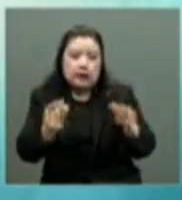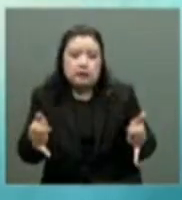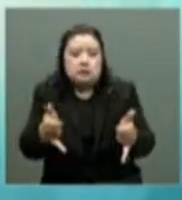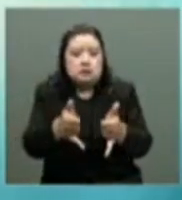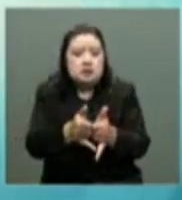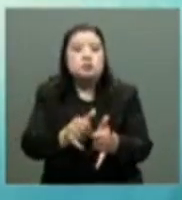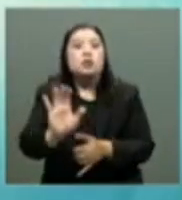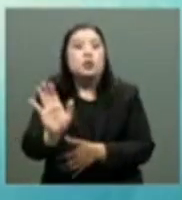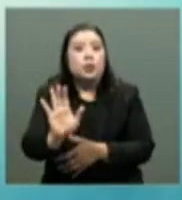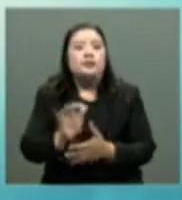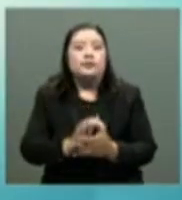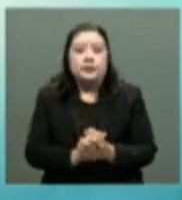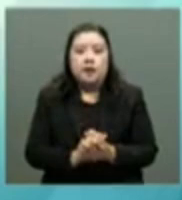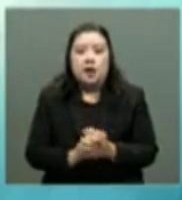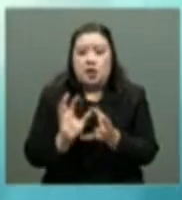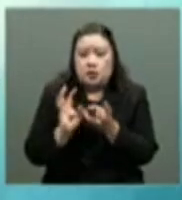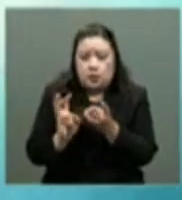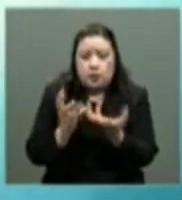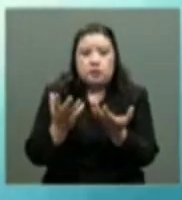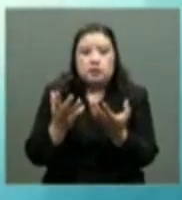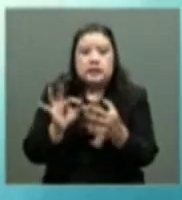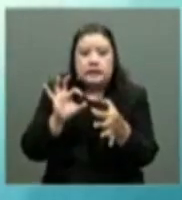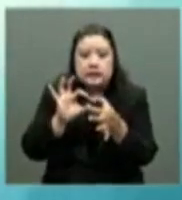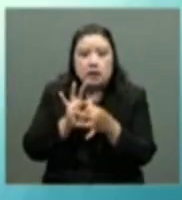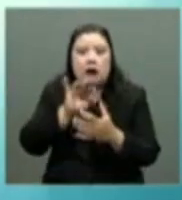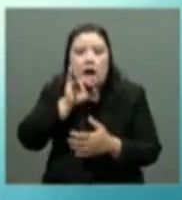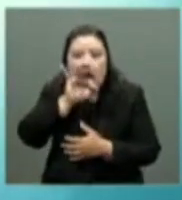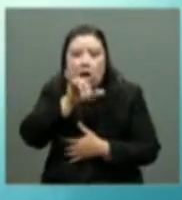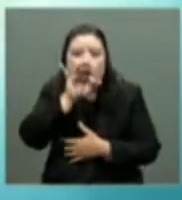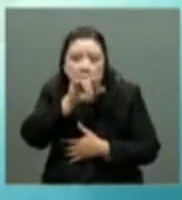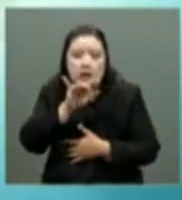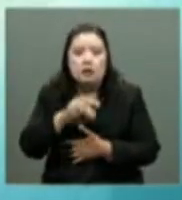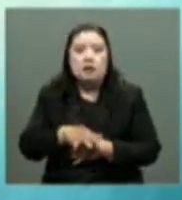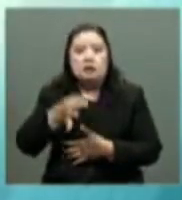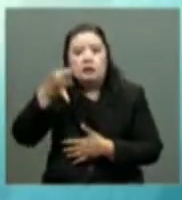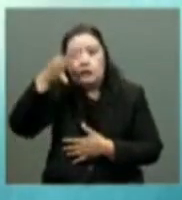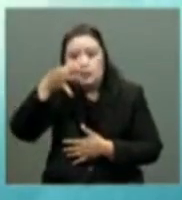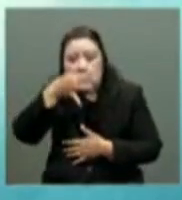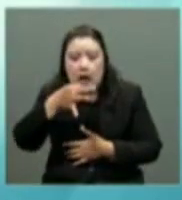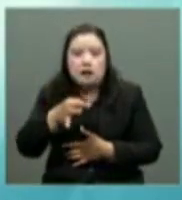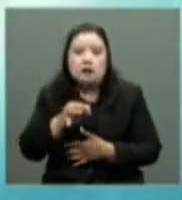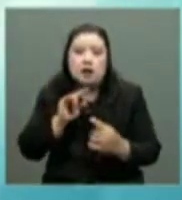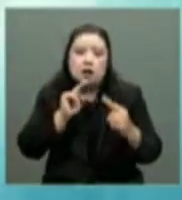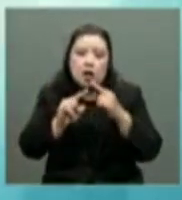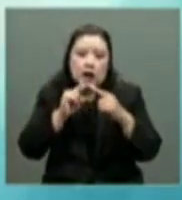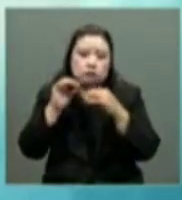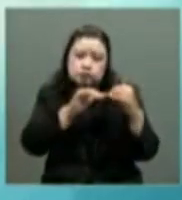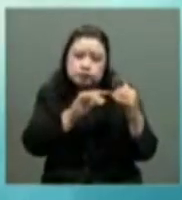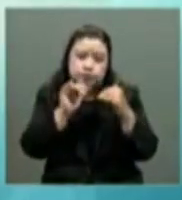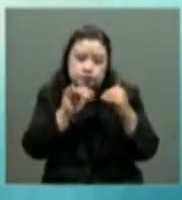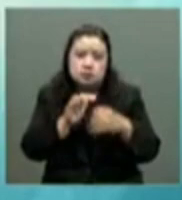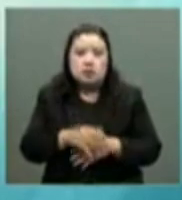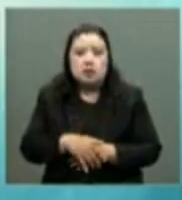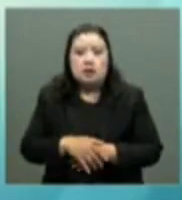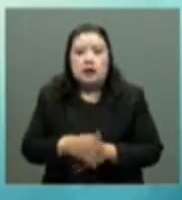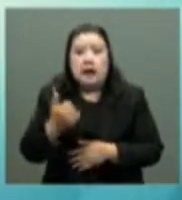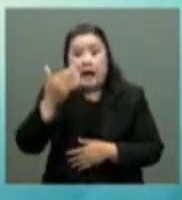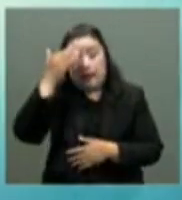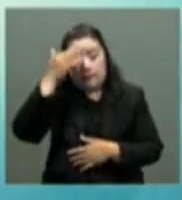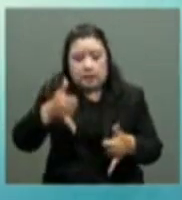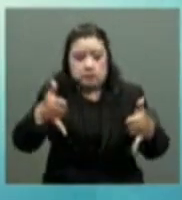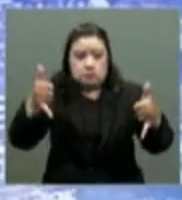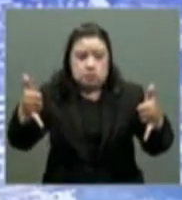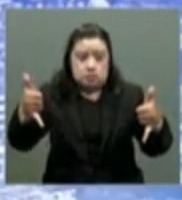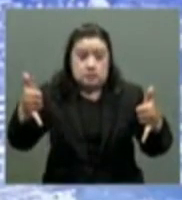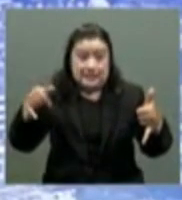ากฝุ่นละอองฝอยที่เกิดขึ้นจากสารคัดหลั่งภายในปากจมูกของเราตกได้ไม่เกิน2เมต